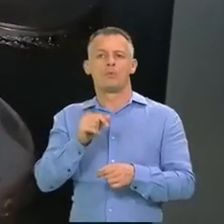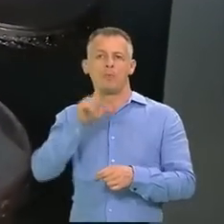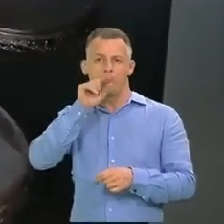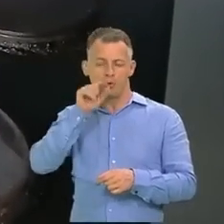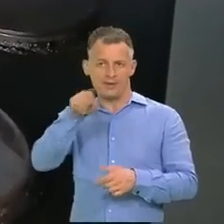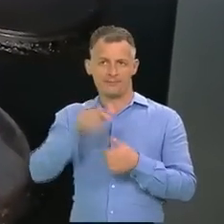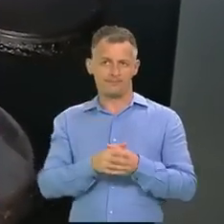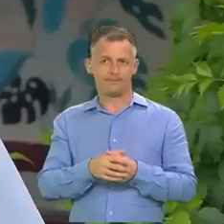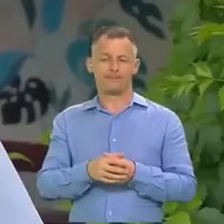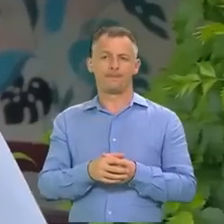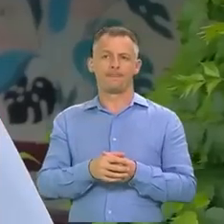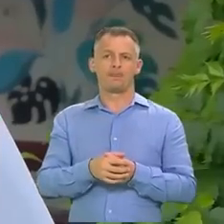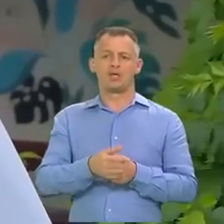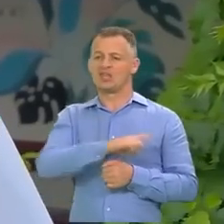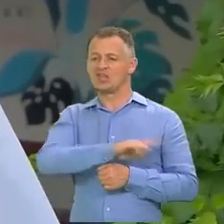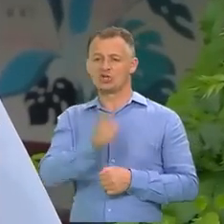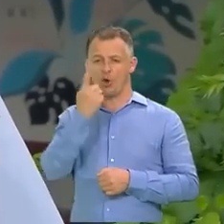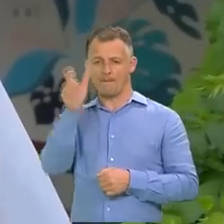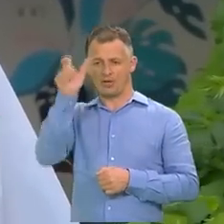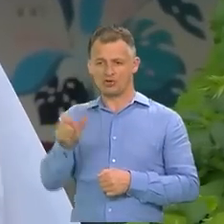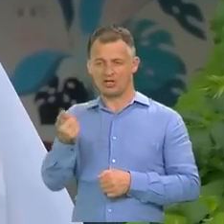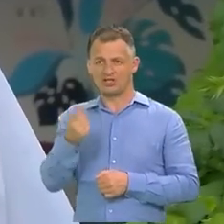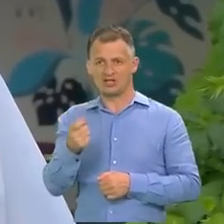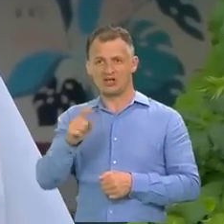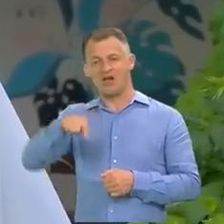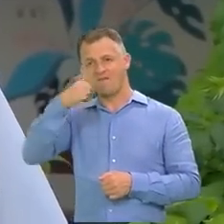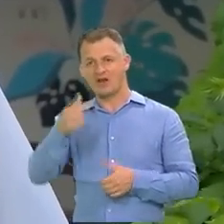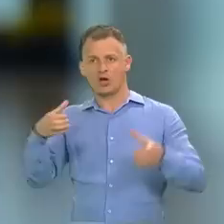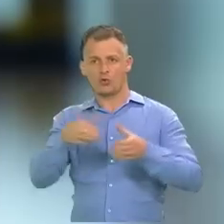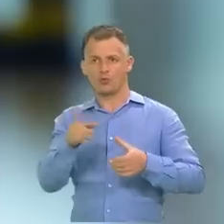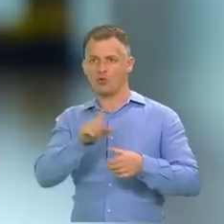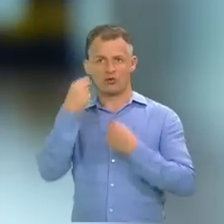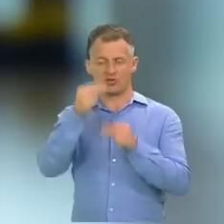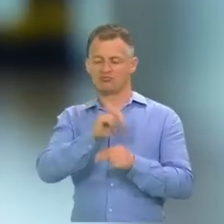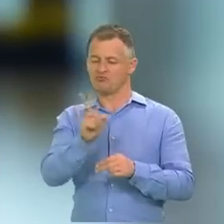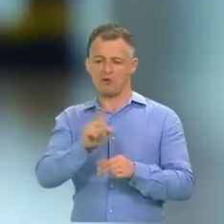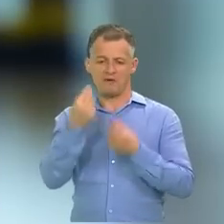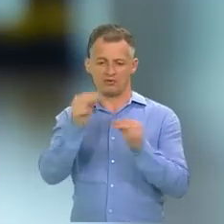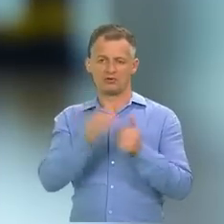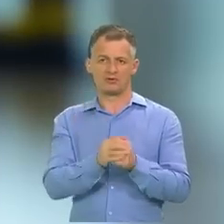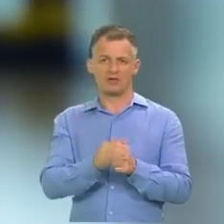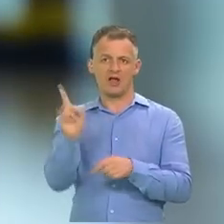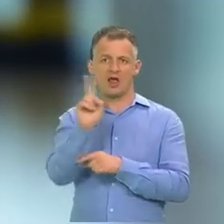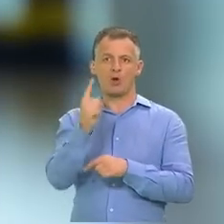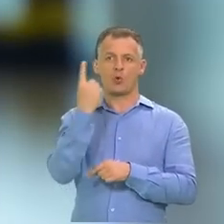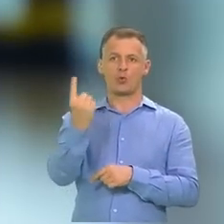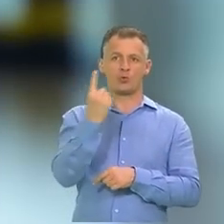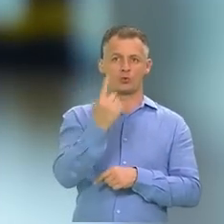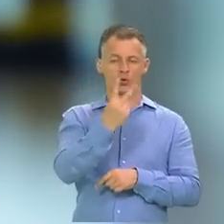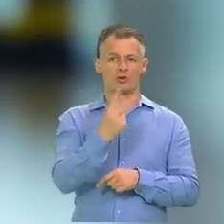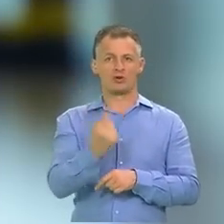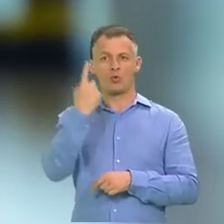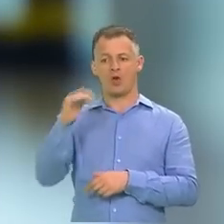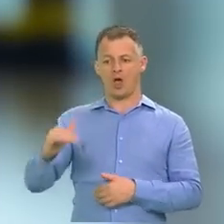persoană din afara grupului de copii nu a mai avut alte sesizări? N-am avut sesizări. Alarma la 112 a fost dată de unul dintre adulții